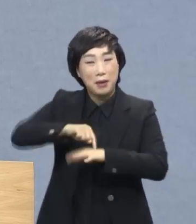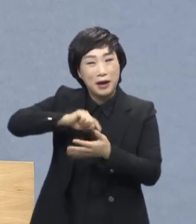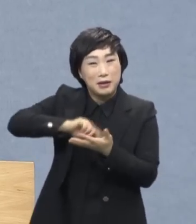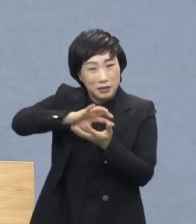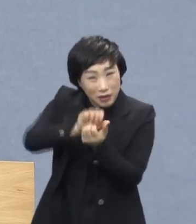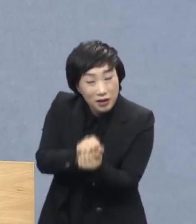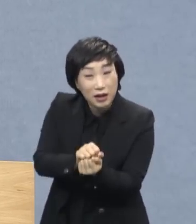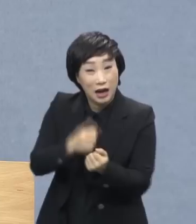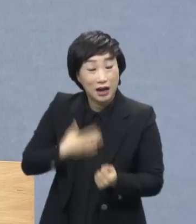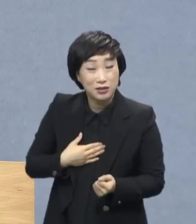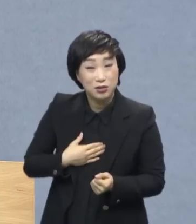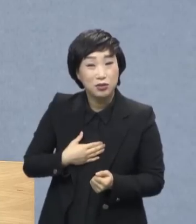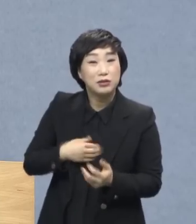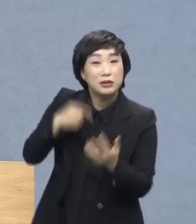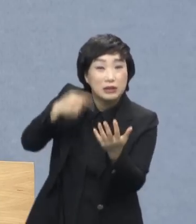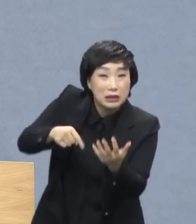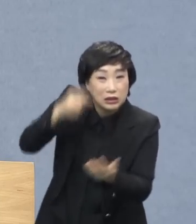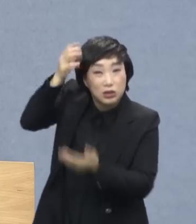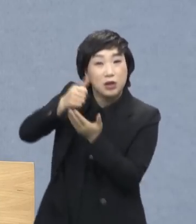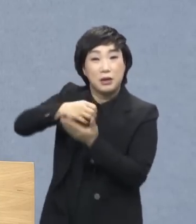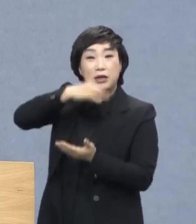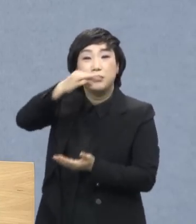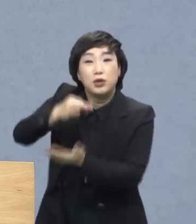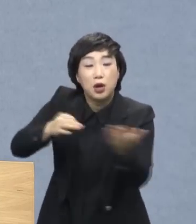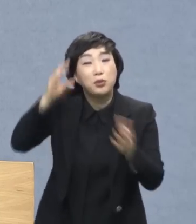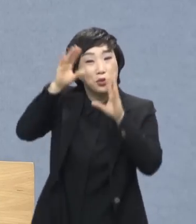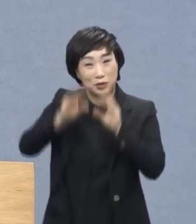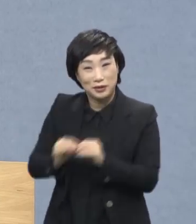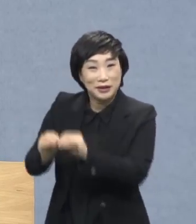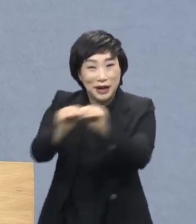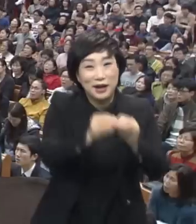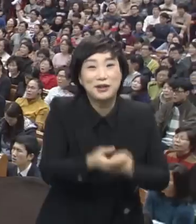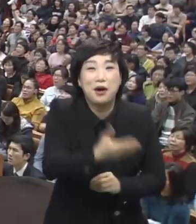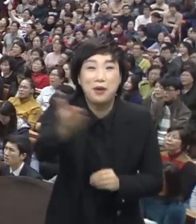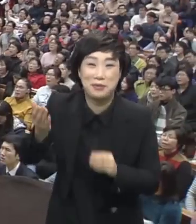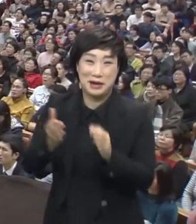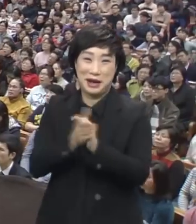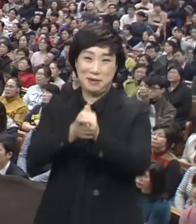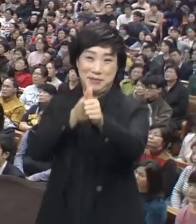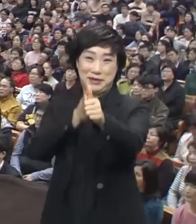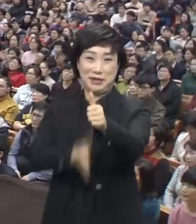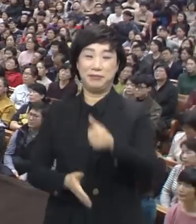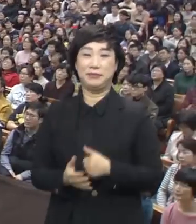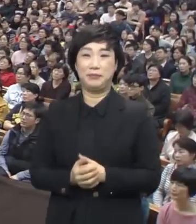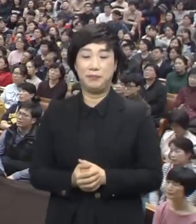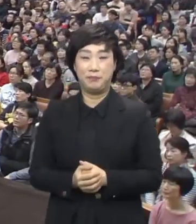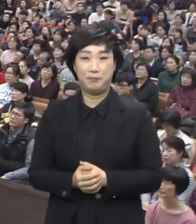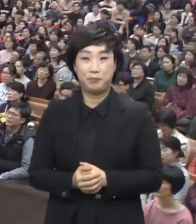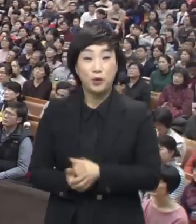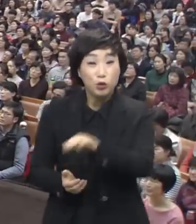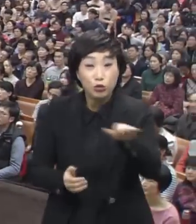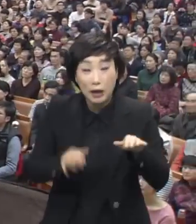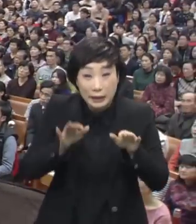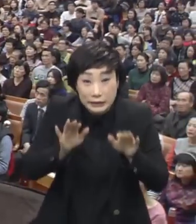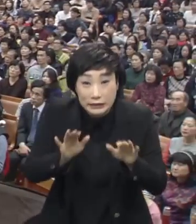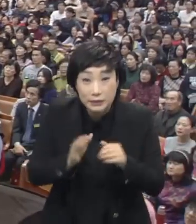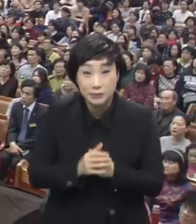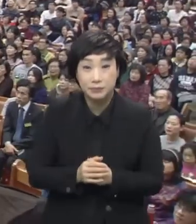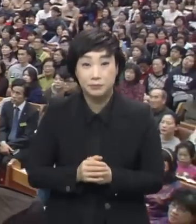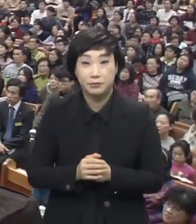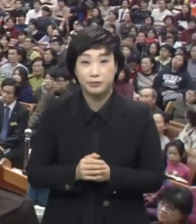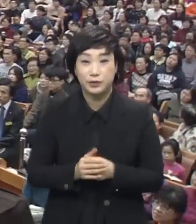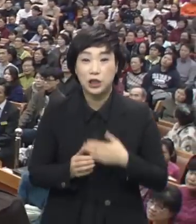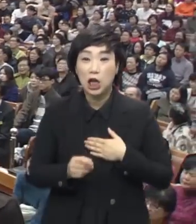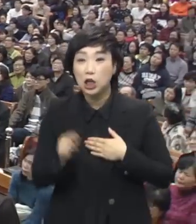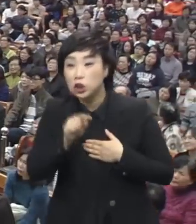애타게 일러주시는 성령의 소리에 동의하면 아멘합시다. 그래서 우리가 지금